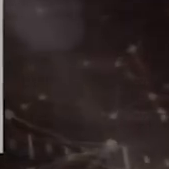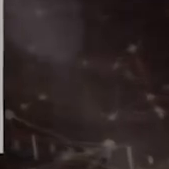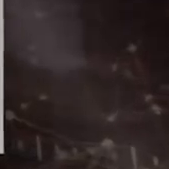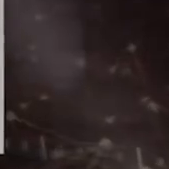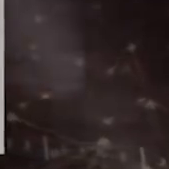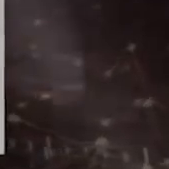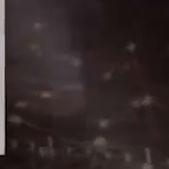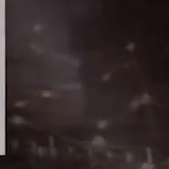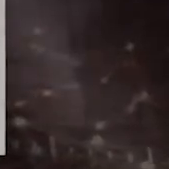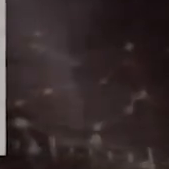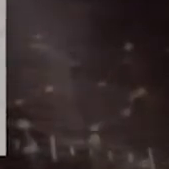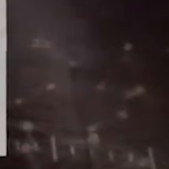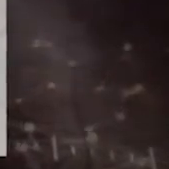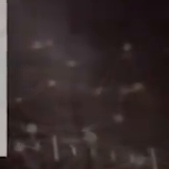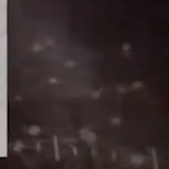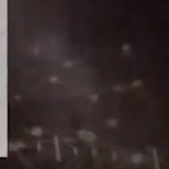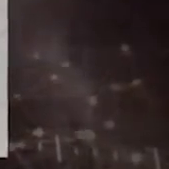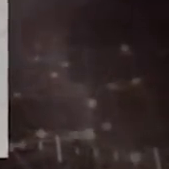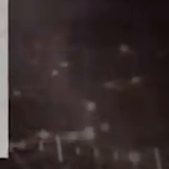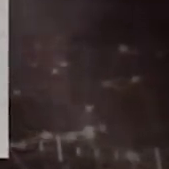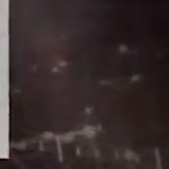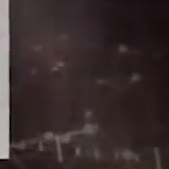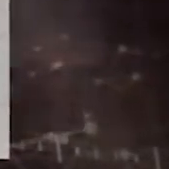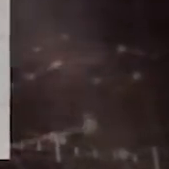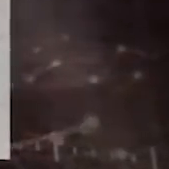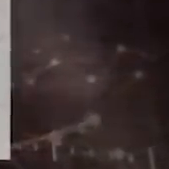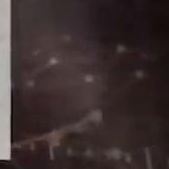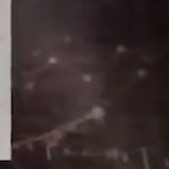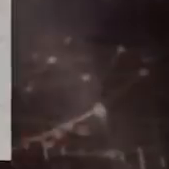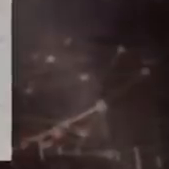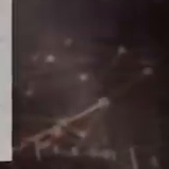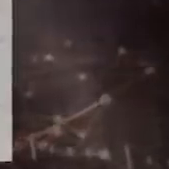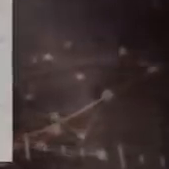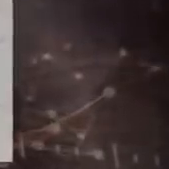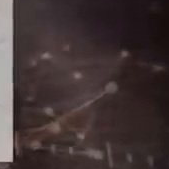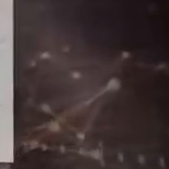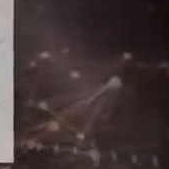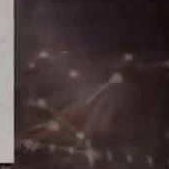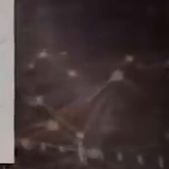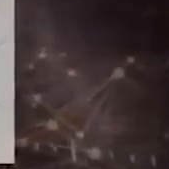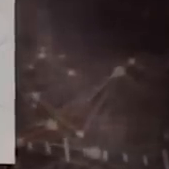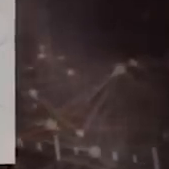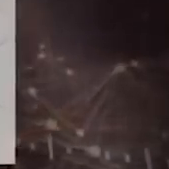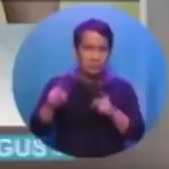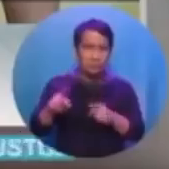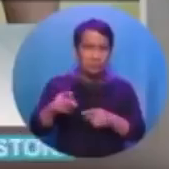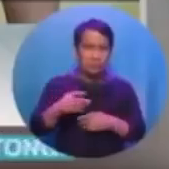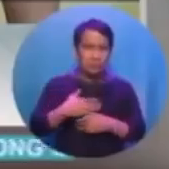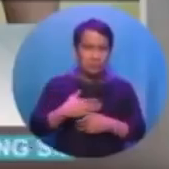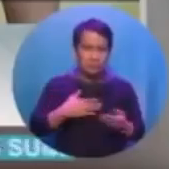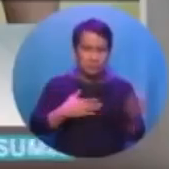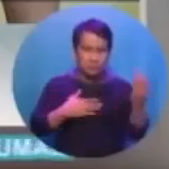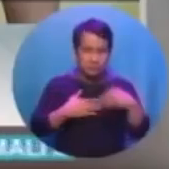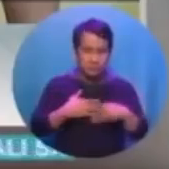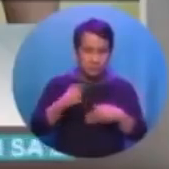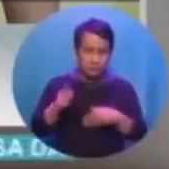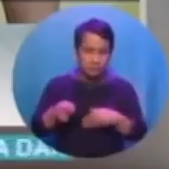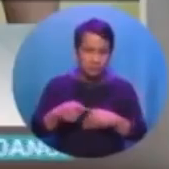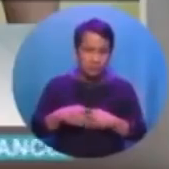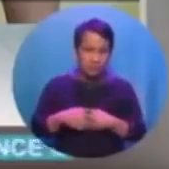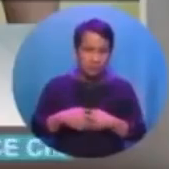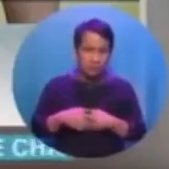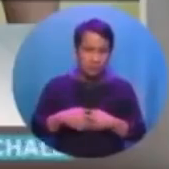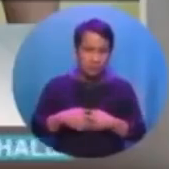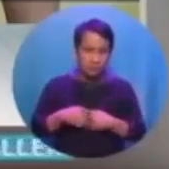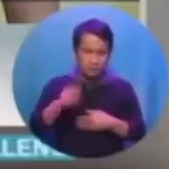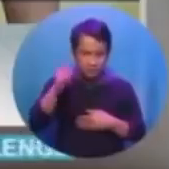mo sana yung anak natin, Angel. Ako okay lang ako kahit anong sabihin ng ibang tao, pero pinaabot mo pa talaga hanggang dito. Hindi